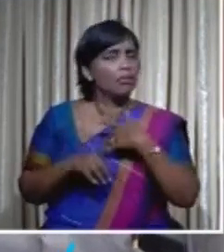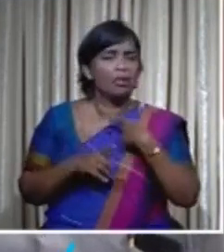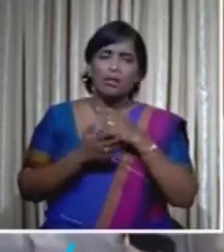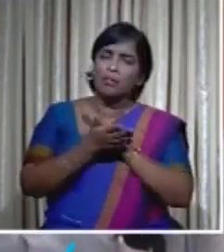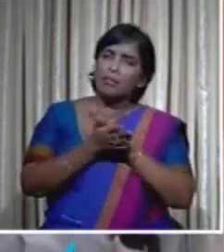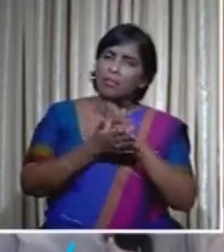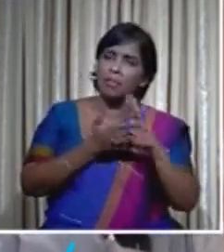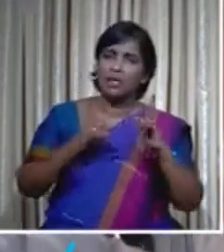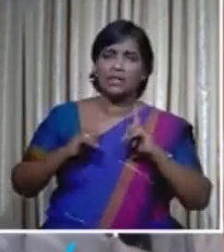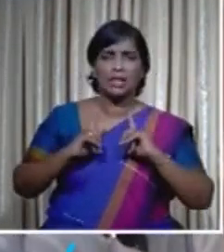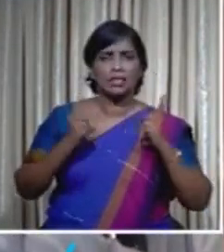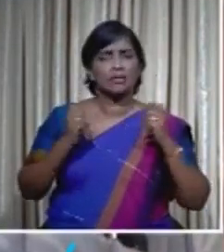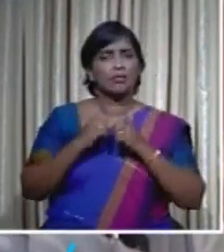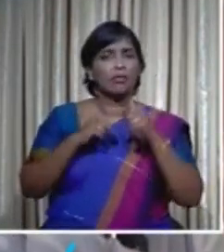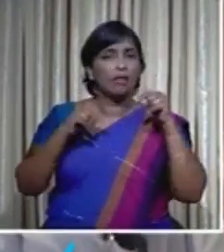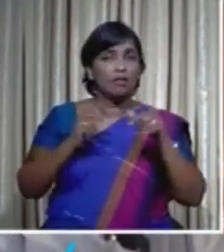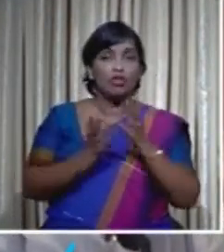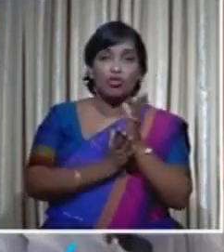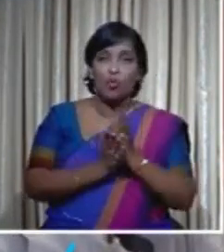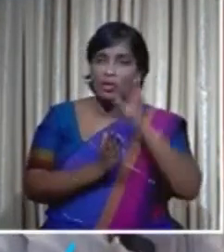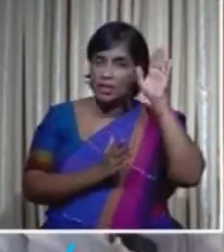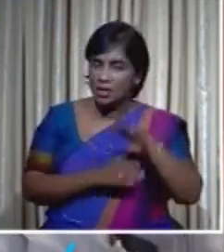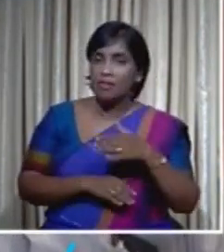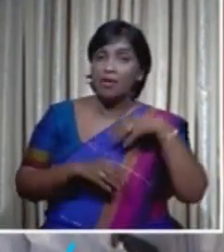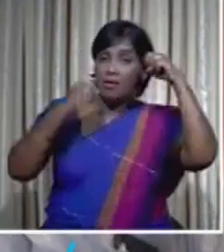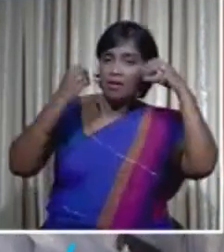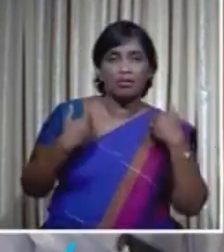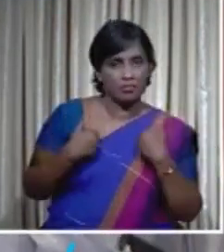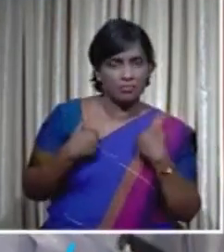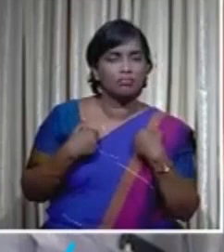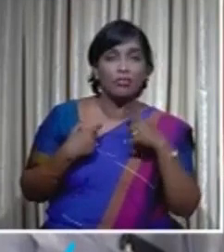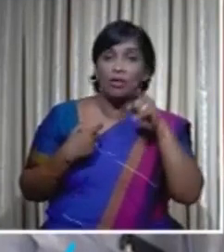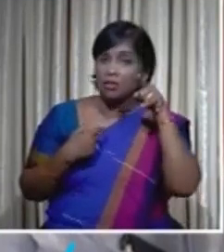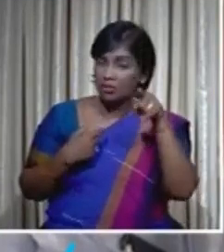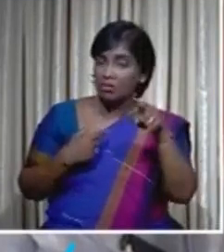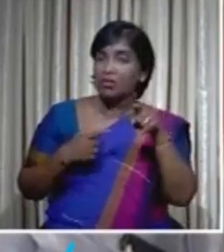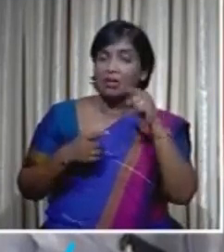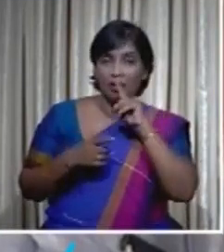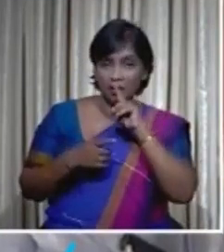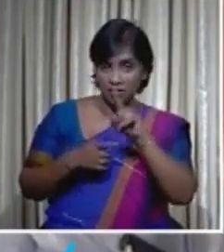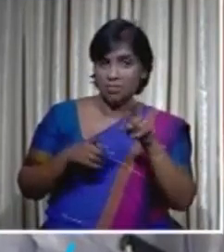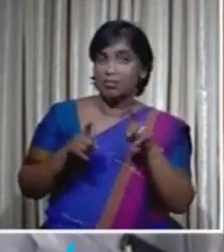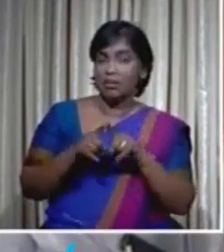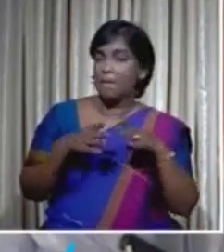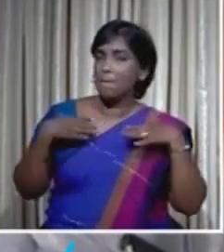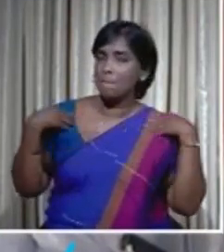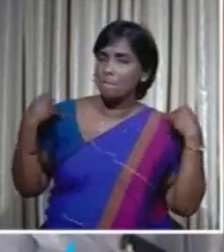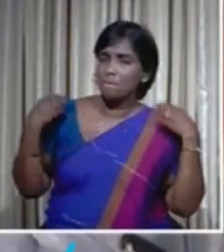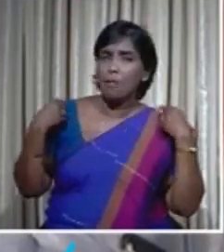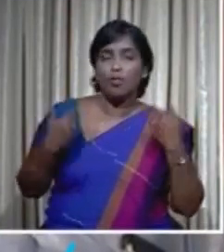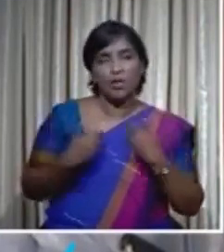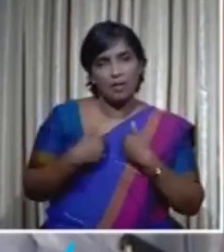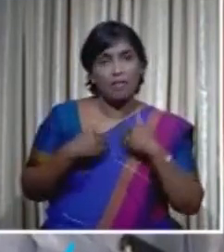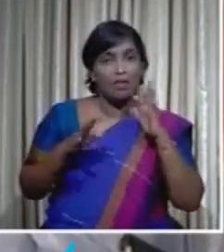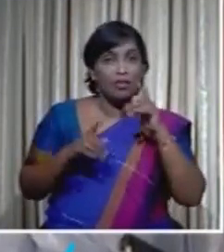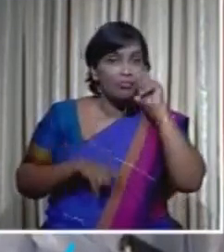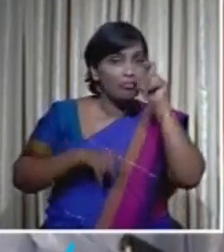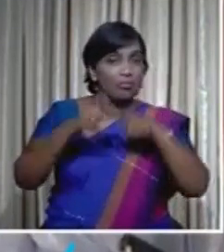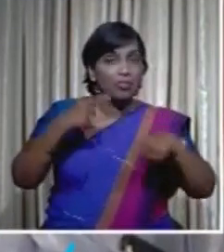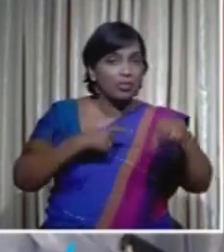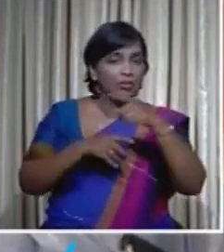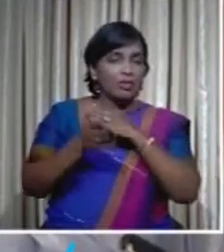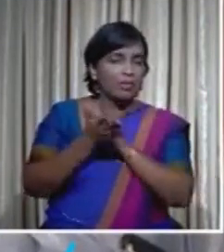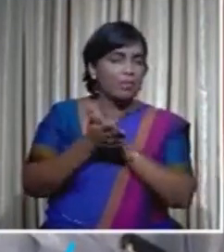itu mirikkerade. இன்றைக்கு மின்சாரம் இருக்கிறது இன்றைக்கு நீங்கள் ஒரு சொல்லுகிற வசதி இருக்கிறது ஏற்பட்டிருக்கிறது ஆனால் மக்களிடம் நிம்மதி இல்லை அந்த மக்கள் நிம்மதியாக வாழ